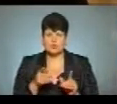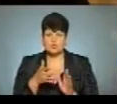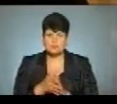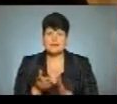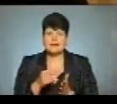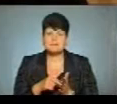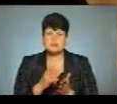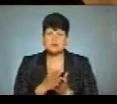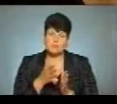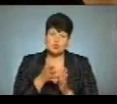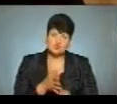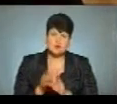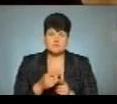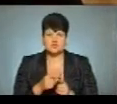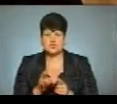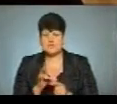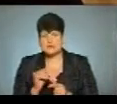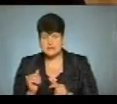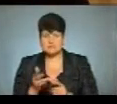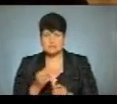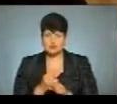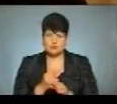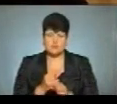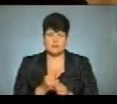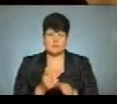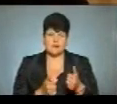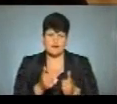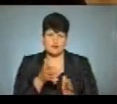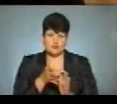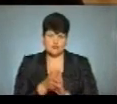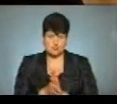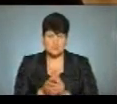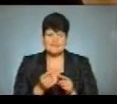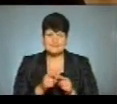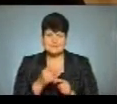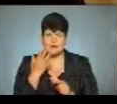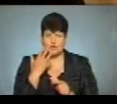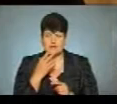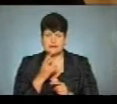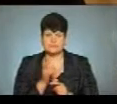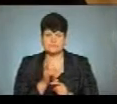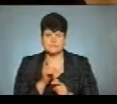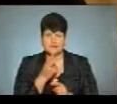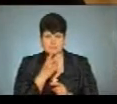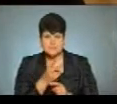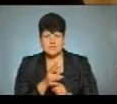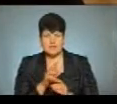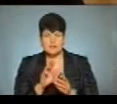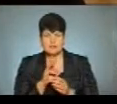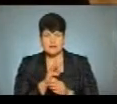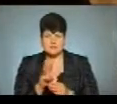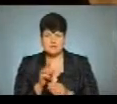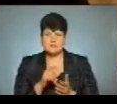яке місто є прозорим чи ні, ми розробили рейтинг прозорості та найбільших міст України. Це, власне, коли аналітик заходить на сайт міської ради та, власне,